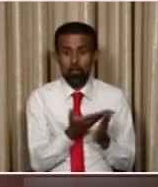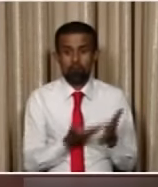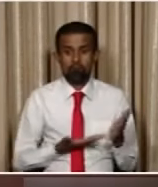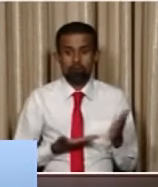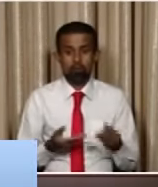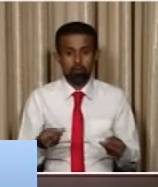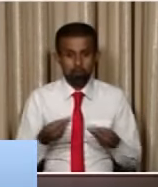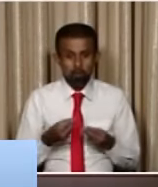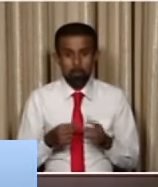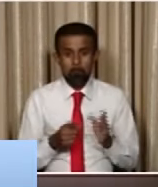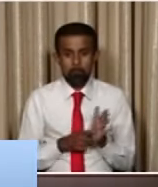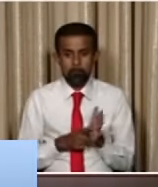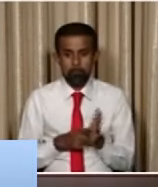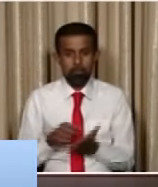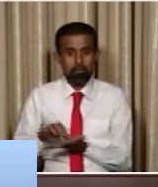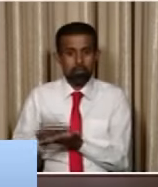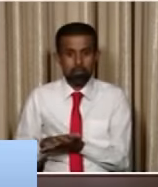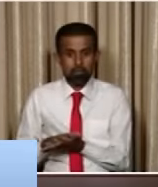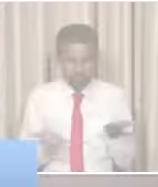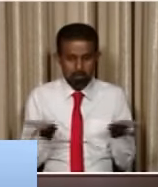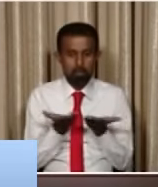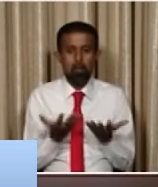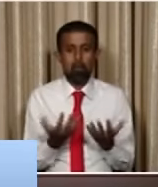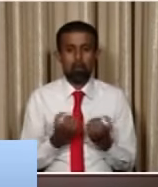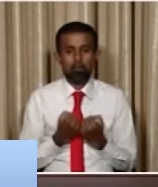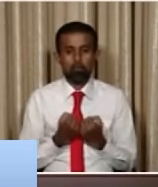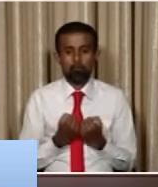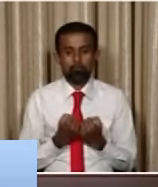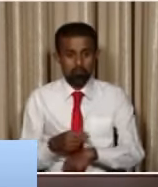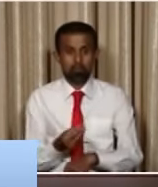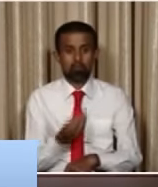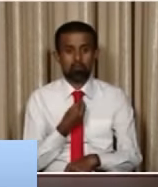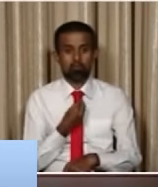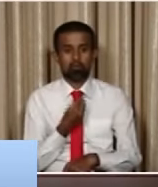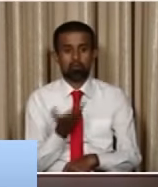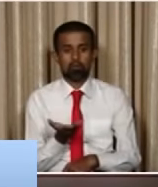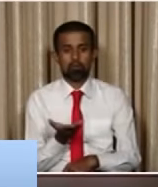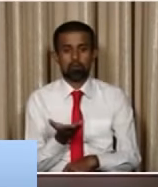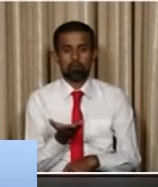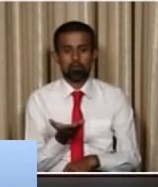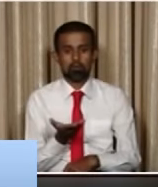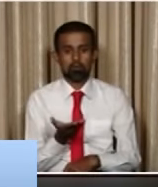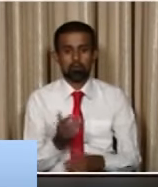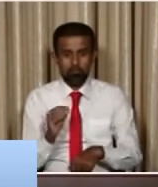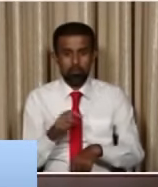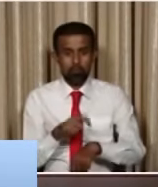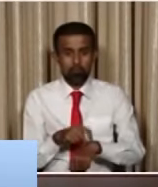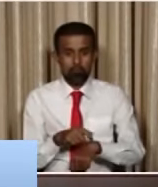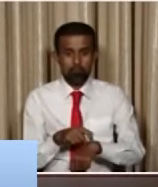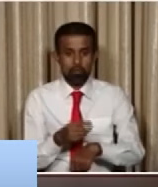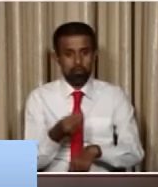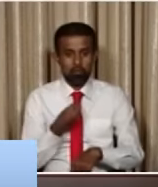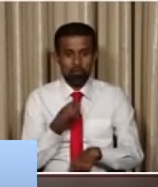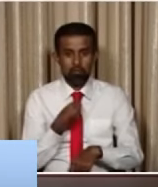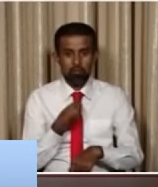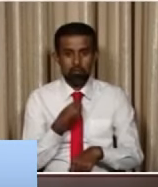ඉදිරිපත් කළ තියෙන බිල් එකත් මේ තීන්දුවත් අතර මනා ගැළපීමක් කරගන්න ඕන. ඒ නිසා තමයි කාලයක් ඉල්ලන්නේ. ඒකනේ මන්ත්‍රීතුමා දැන් කතා කරගත්තා. කාලයක් ඔබතුමා දෙනවා නම් අපිට